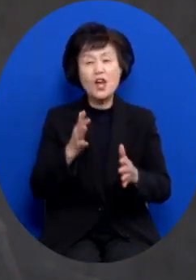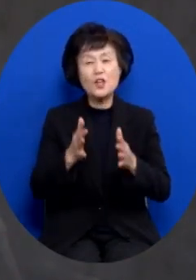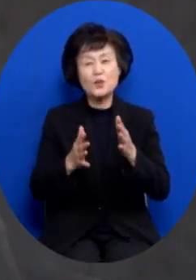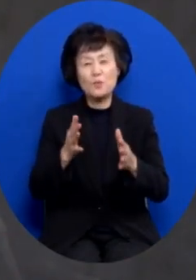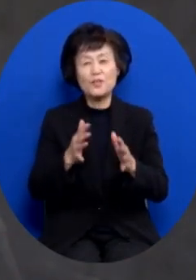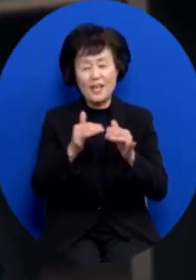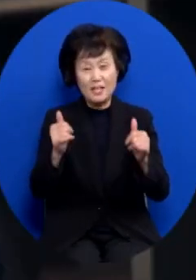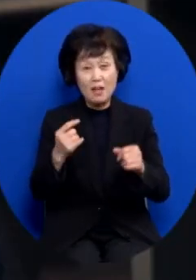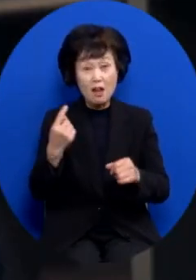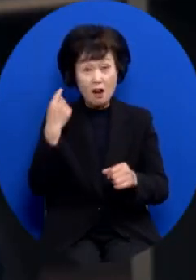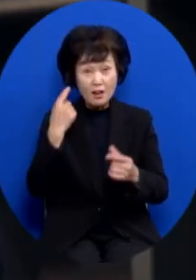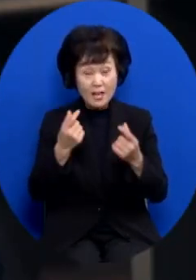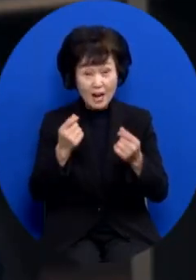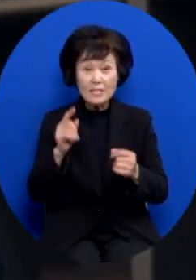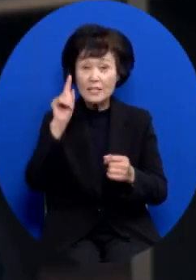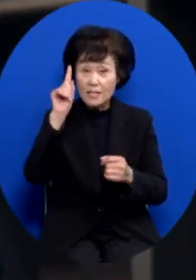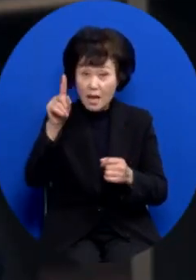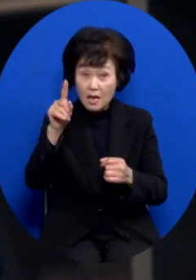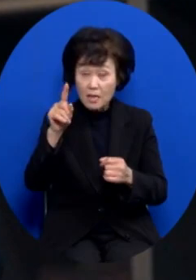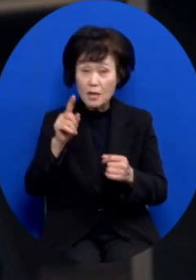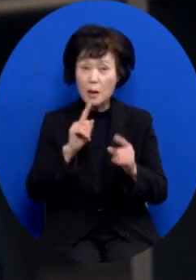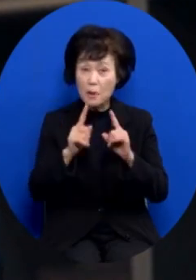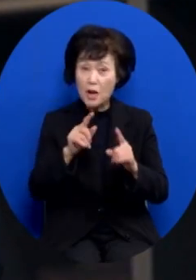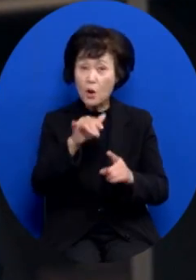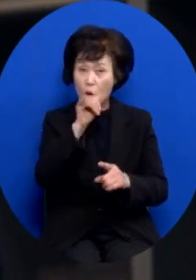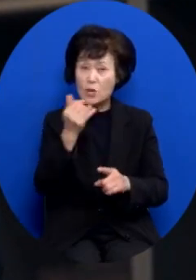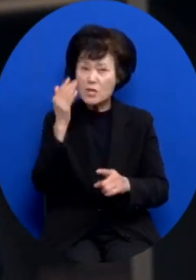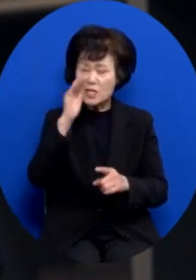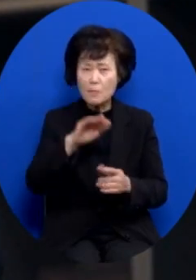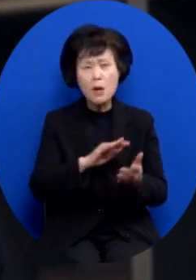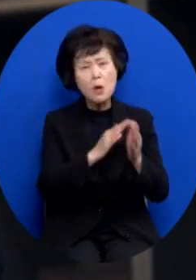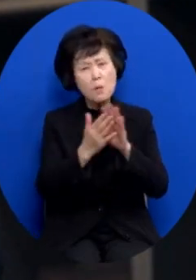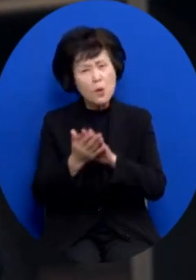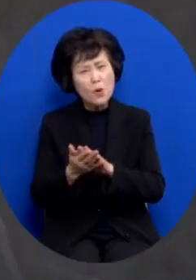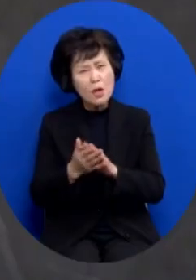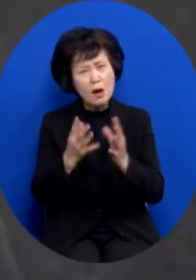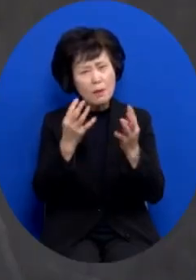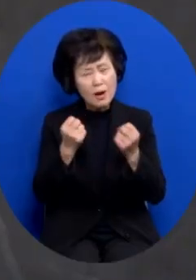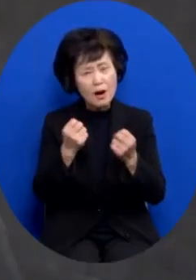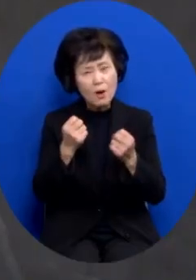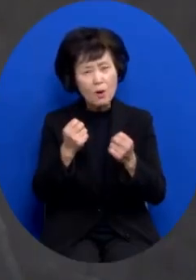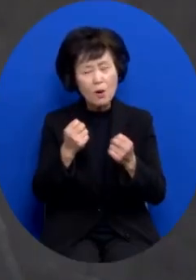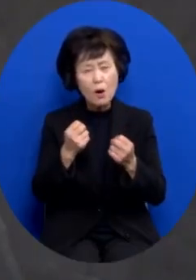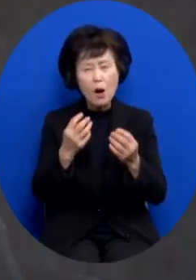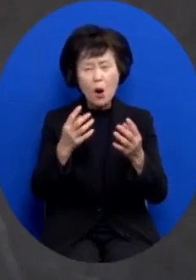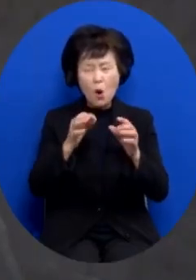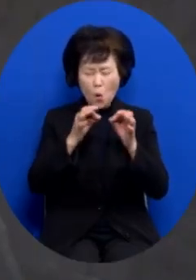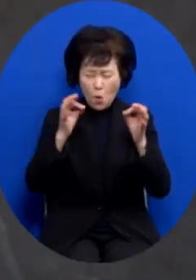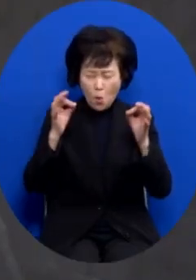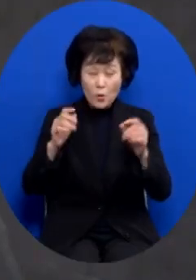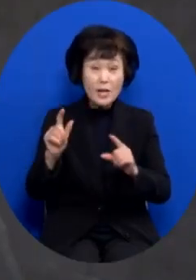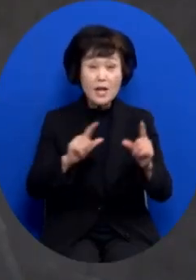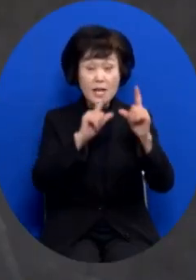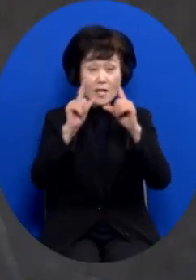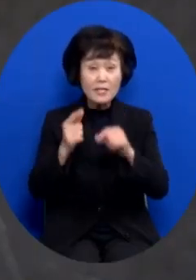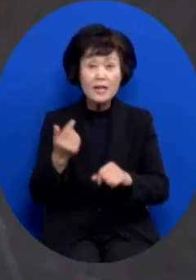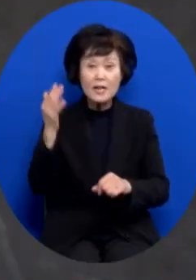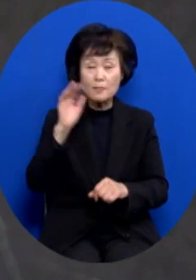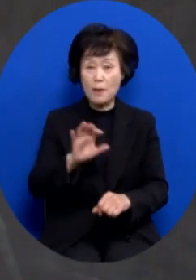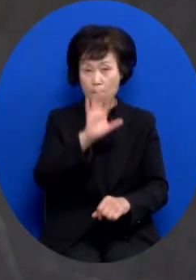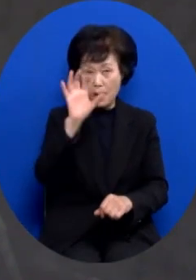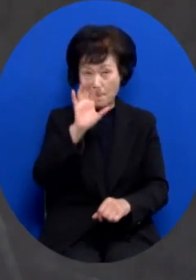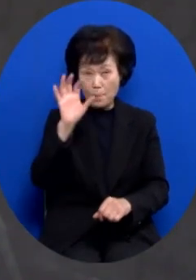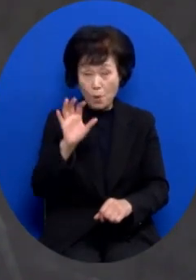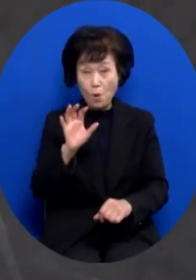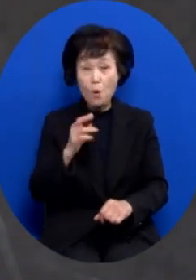어제 같은 내일이라고 생각하고 살아도 너무 변수가 많고 수십 년을 살아와도 반복되지 않는 것이